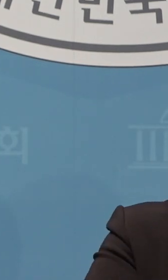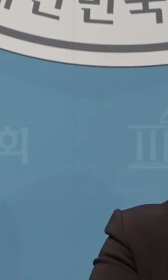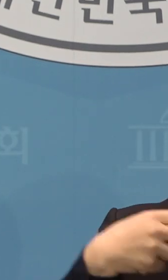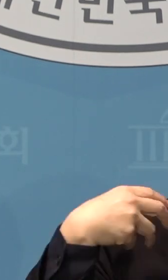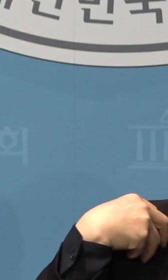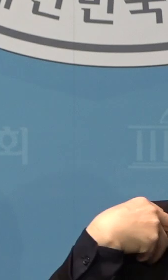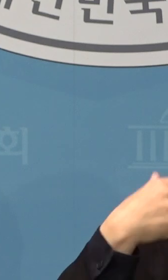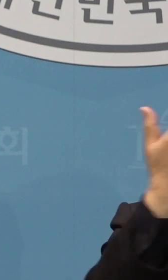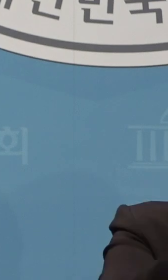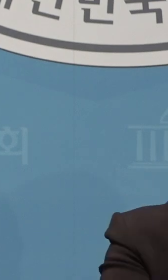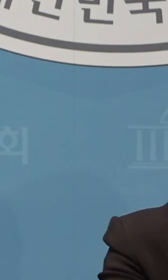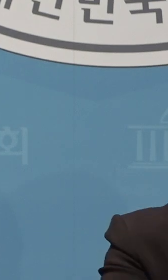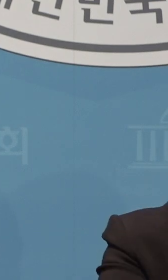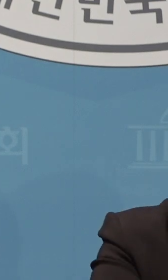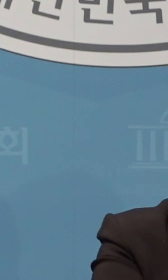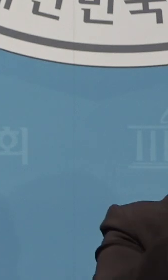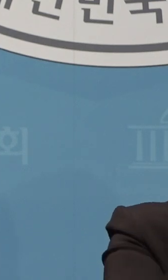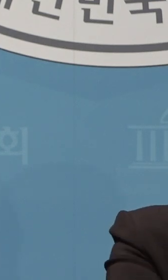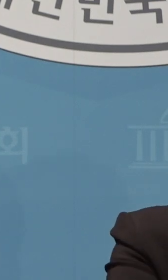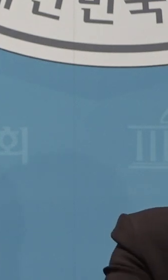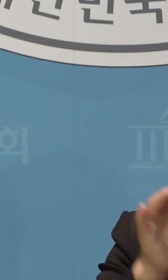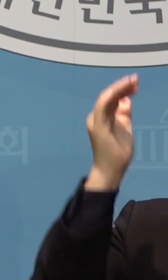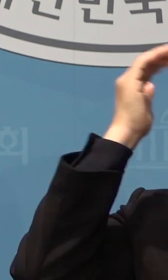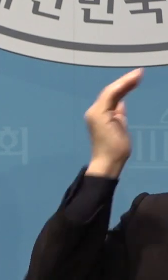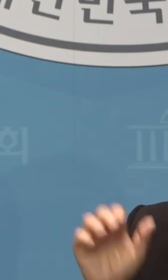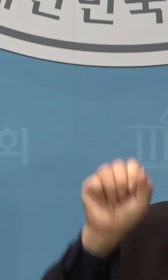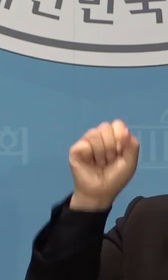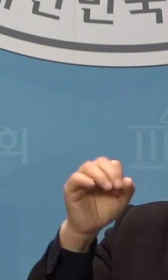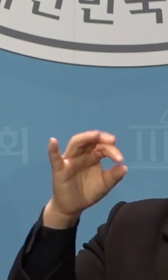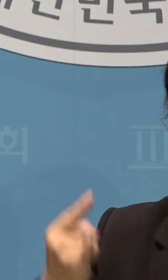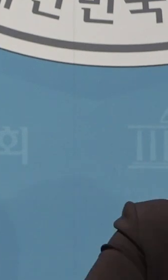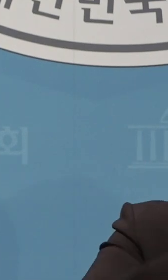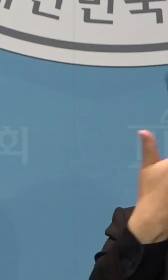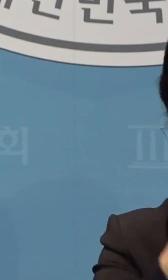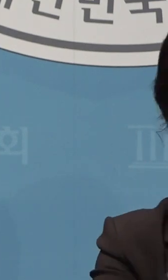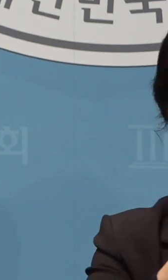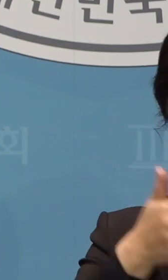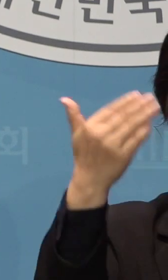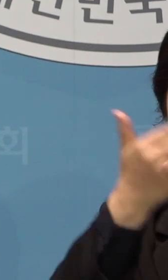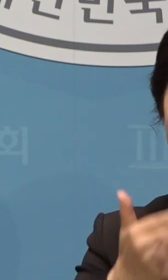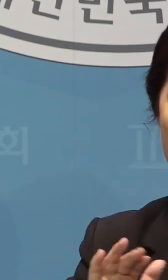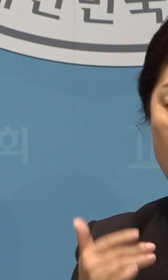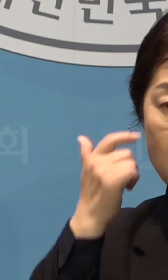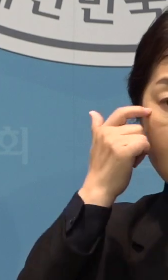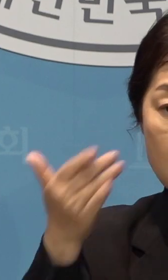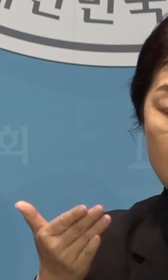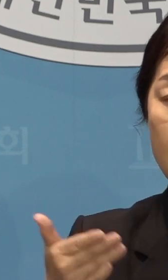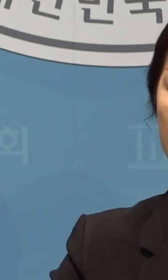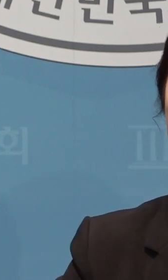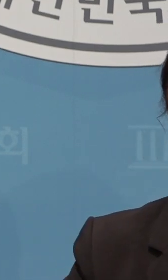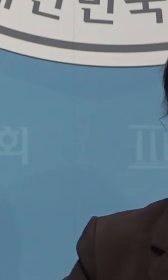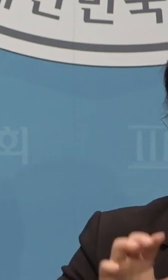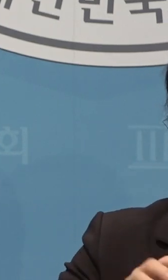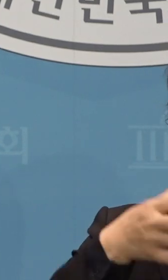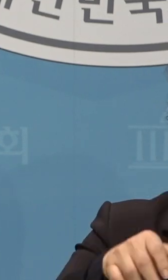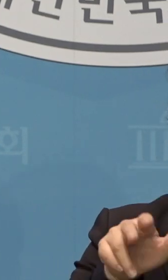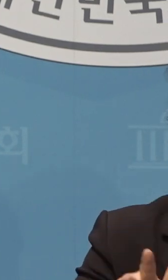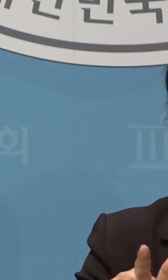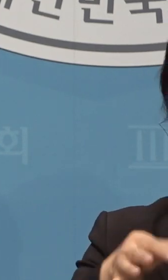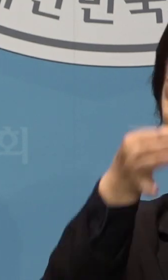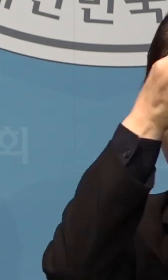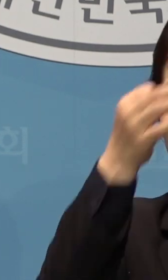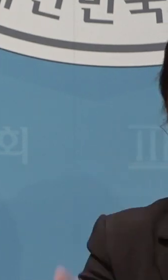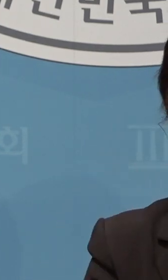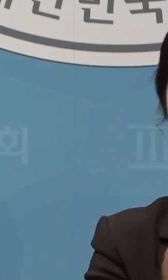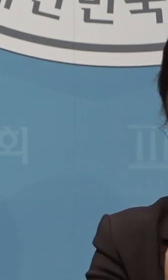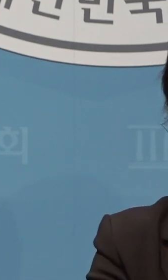보이니 대한체육회도 시대가 거꾸로 가는 줄 착각하고 있습니까? 세계는 지금 최첨단 기술을 활용한